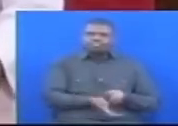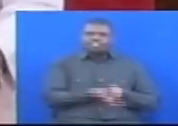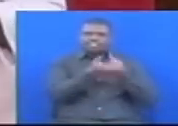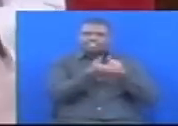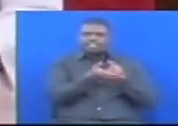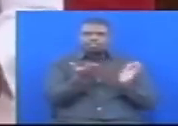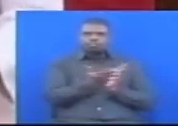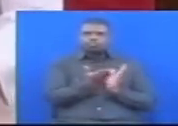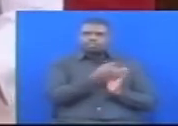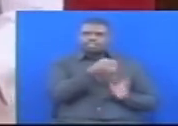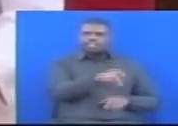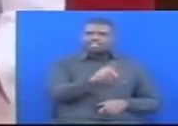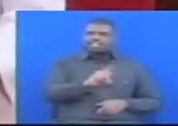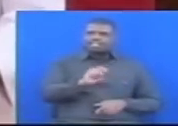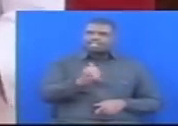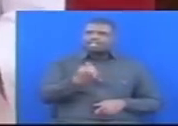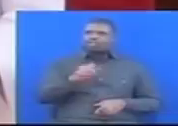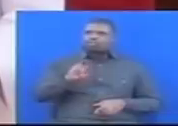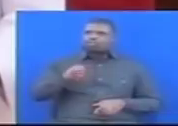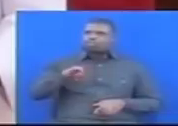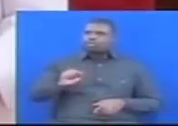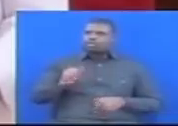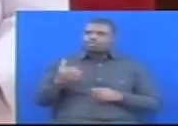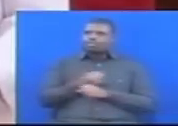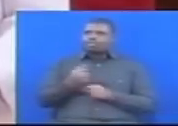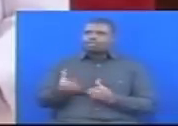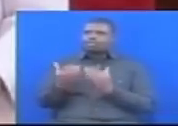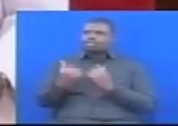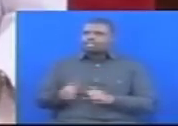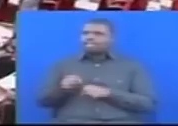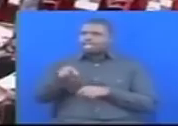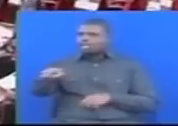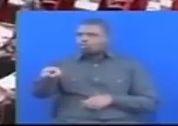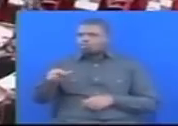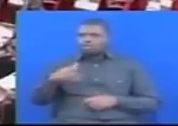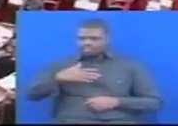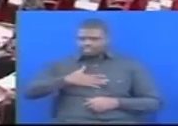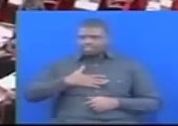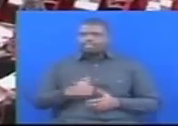kusaidia shule hii ya Katumba kupata mahitaji hayo? Asante.